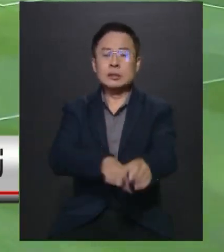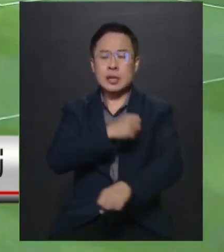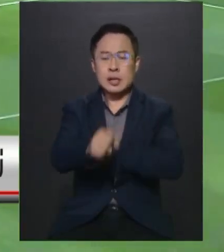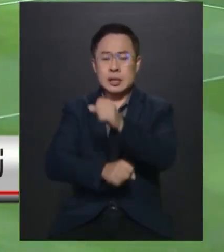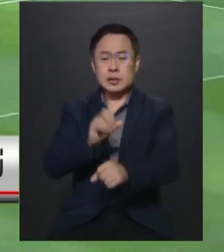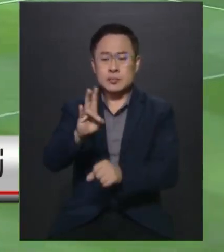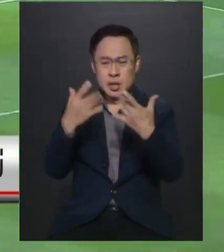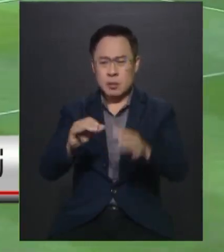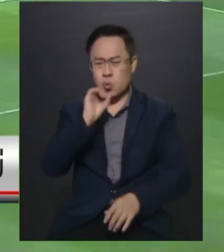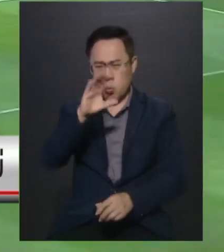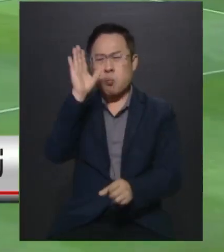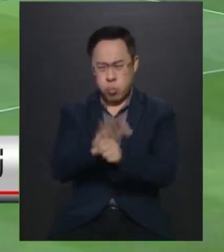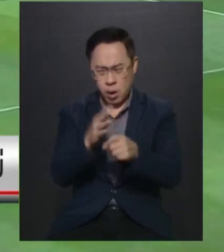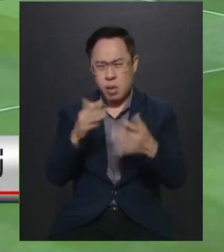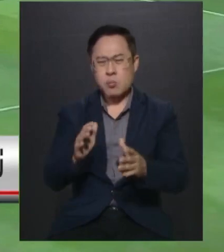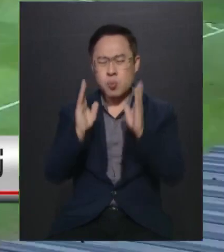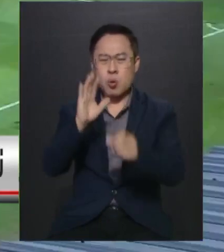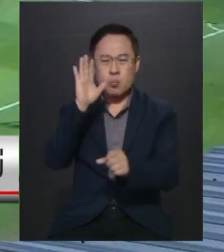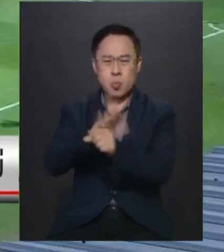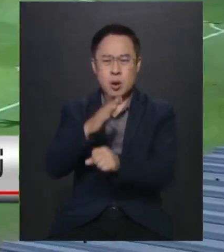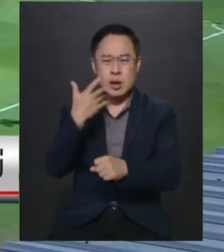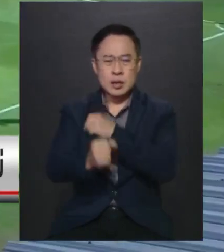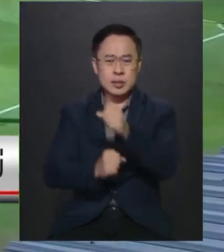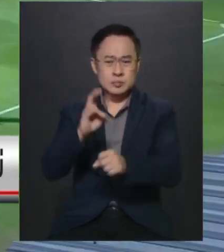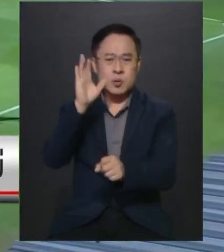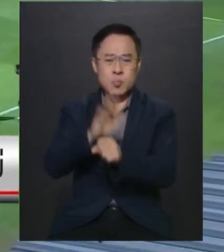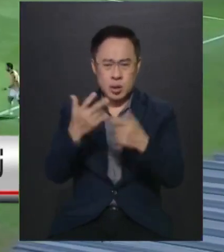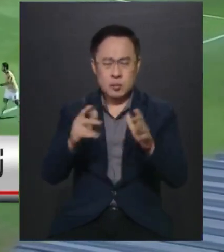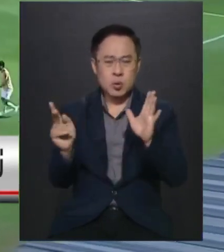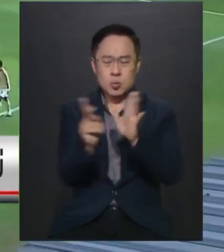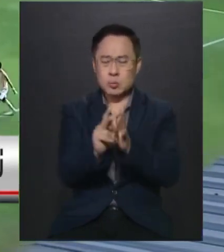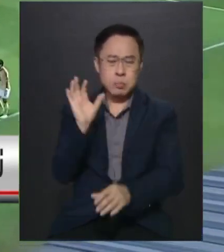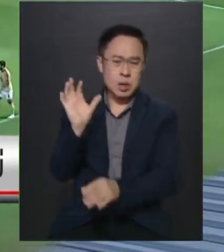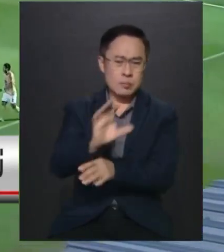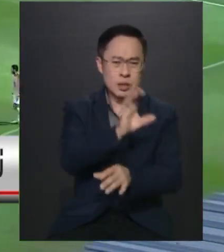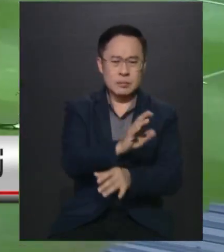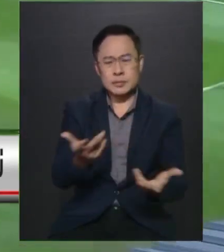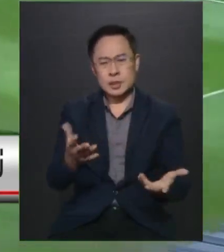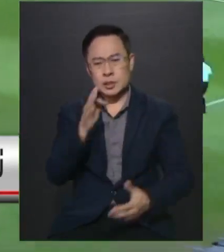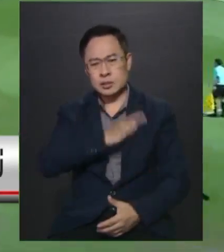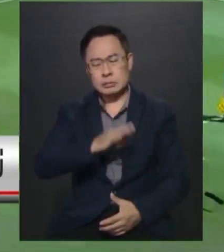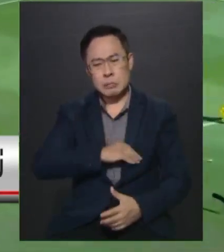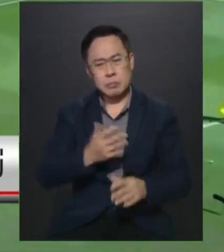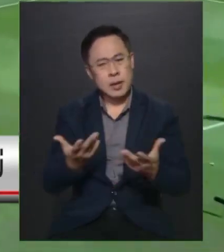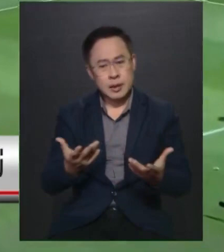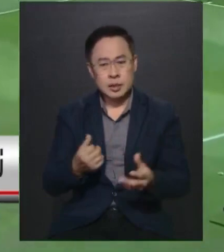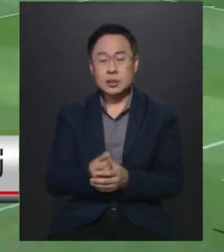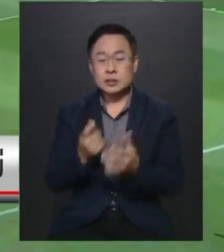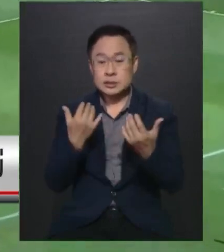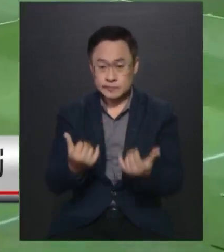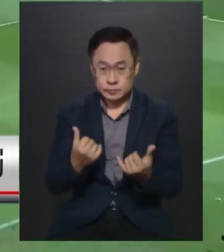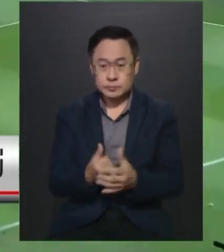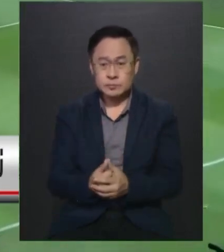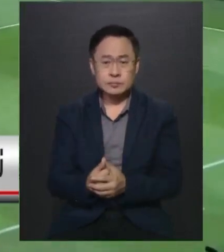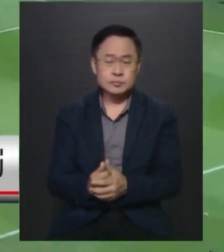างคนก็บอกว่าโอ้มันน่าจะต้องเรียกว่าหยุดได้แล้วนะกับกฎนี้เพราะว่าบรรยากาศการเชียร์ทั้ง2ทีมเนี่ยมันก็นักเตะในเอาเนี่